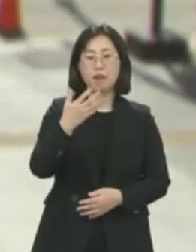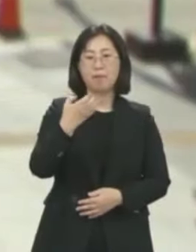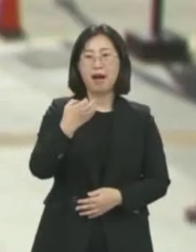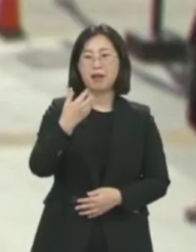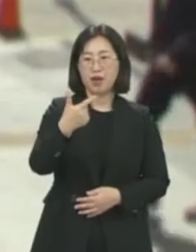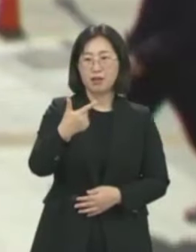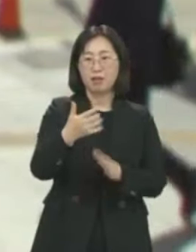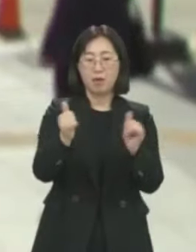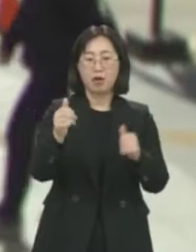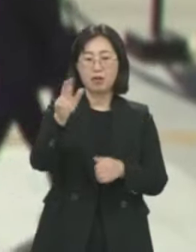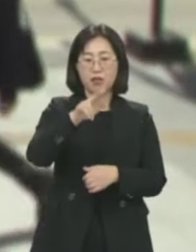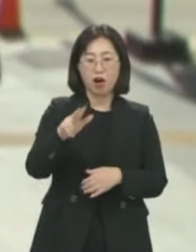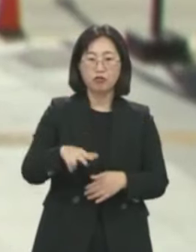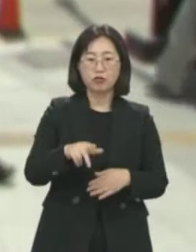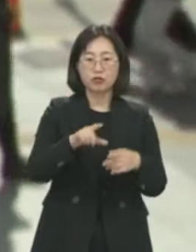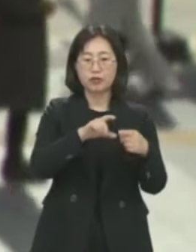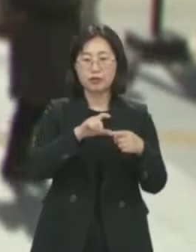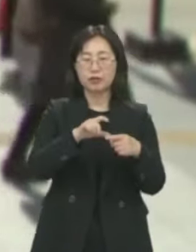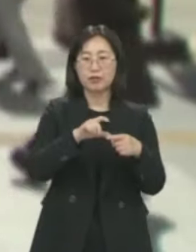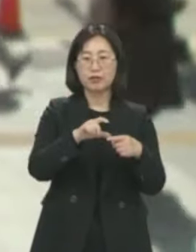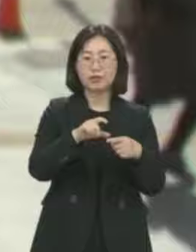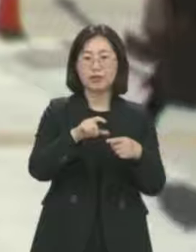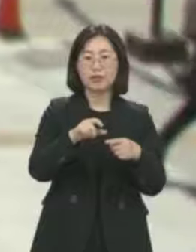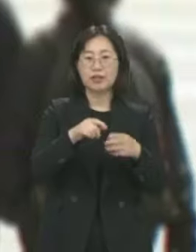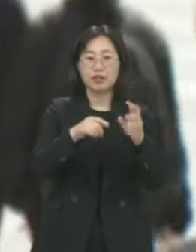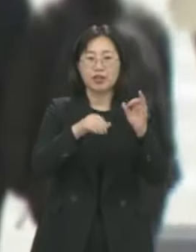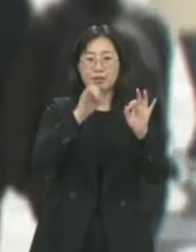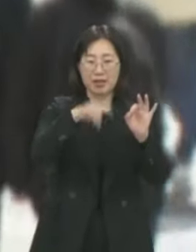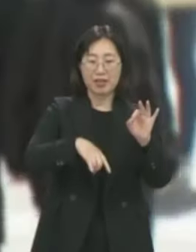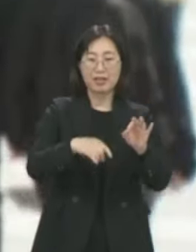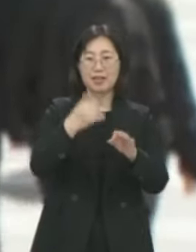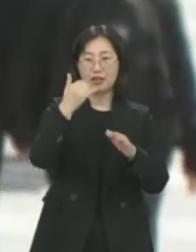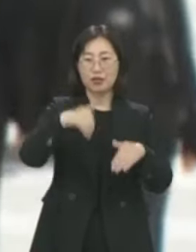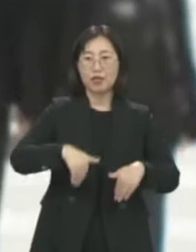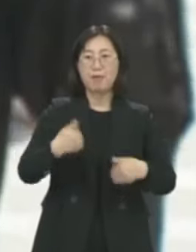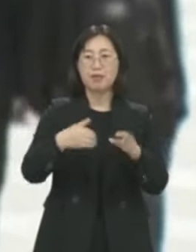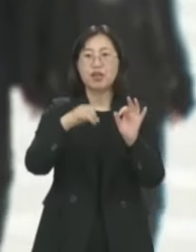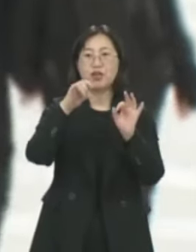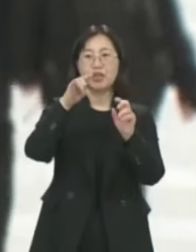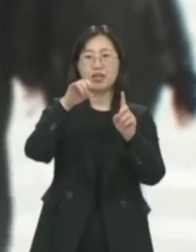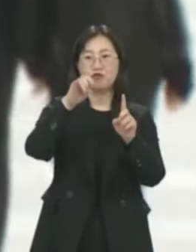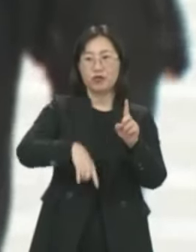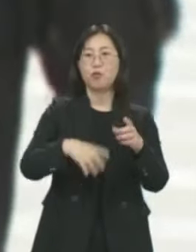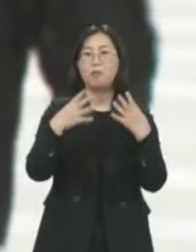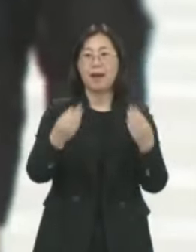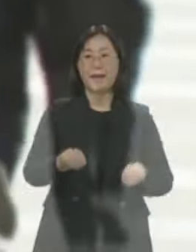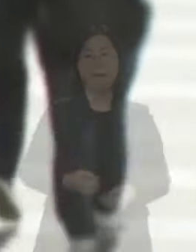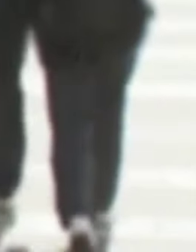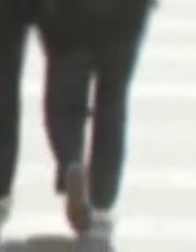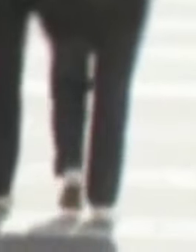2,946명으로 전국 기초자치단체 가운데 10위, 충남 도내에서는 1위를 기록했습니다.